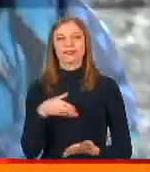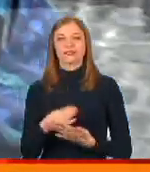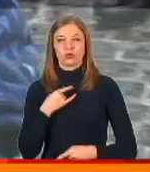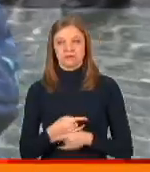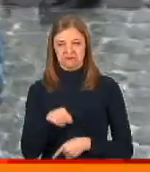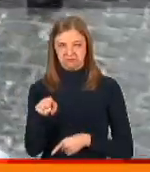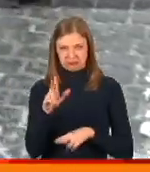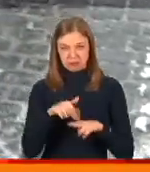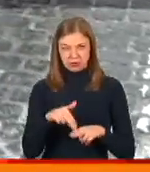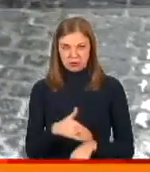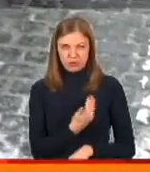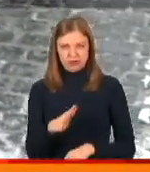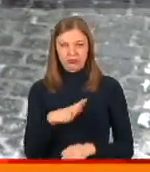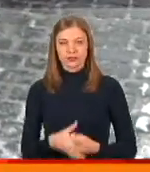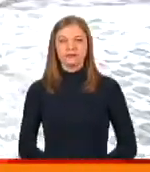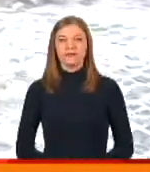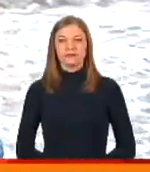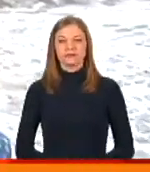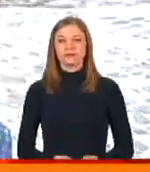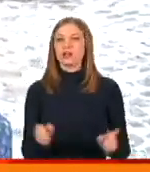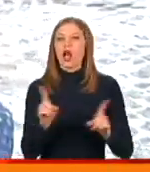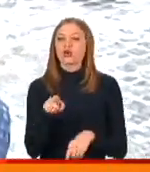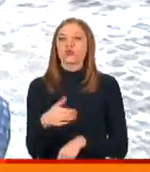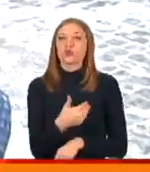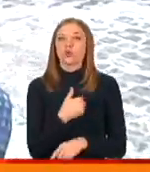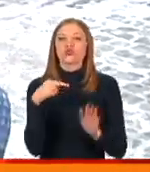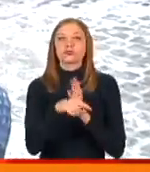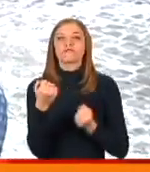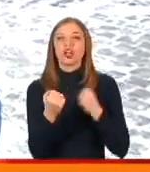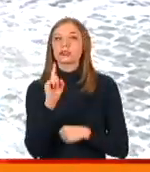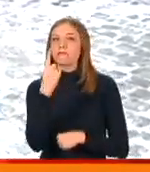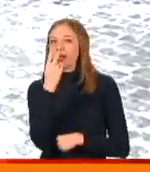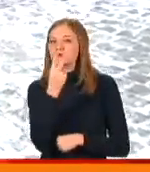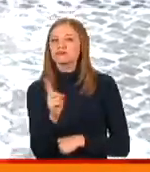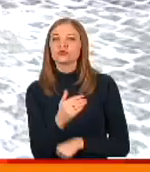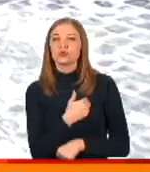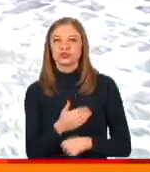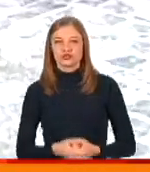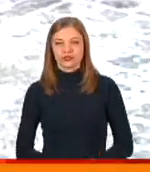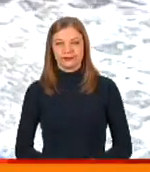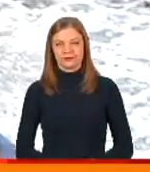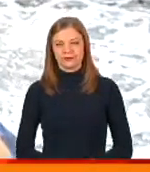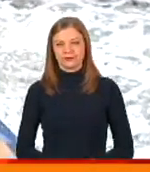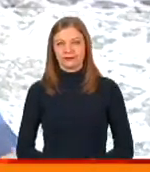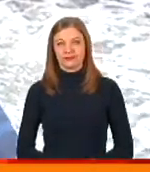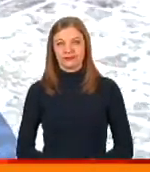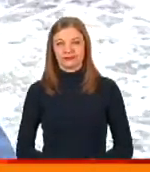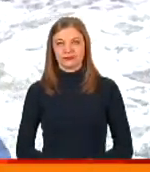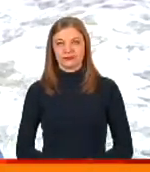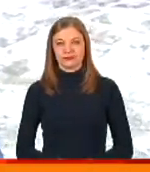що, поліцейським хочеш стати? А що ти хочеш в машині найперше подивитися?